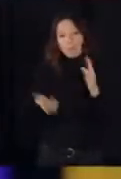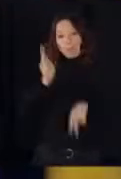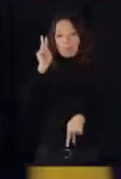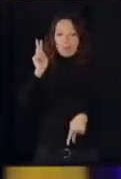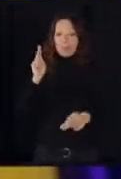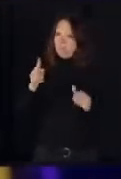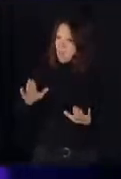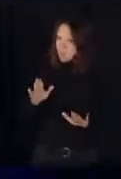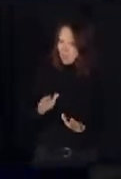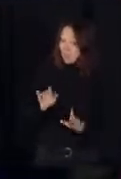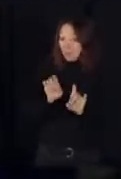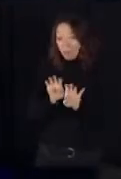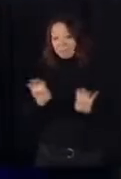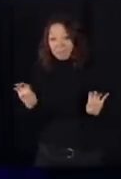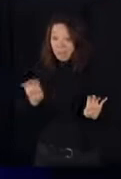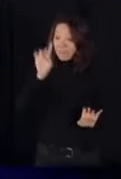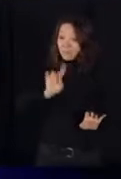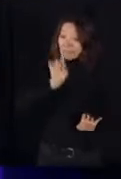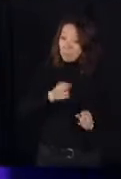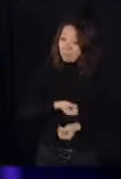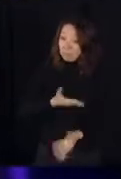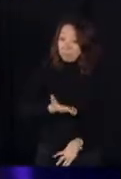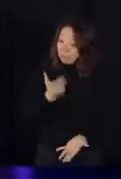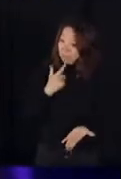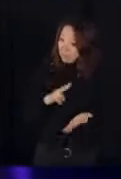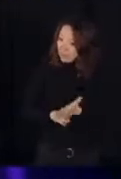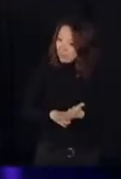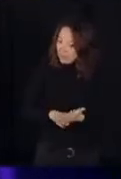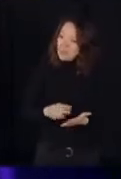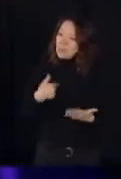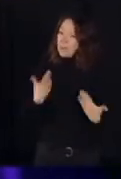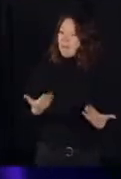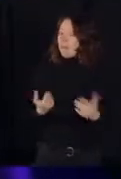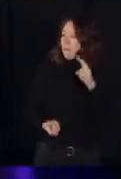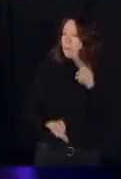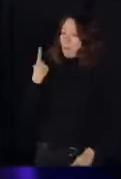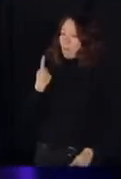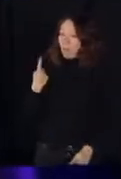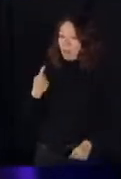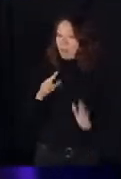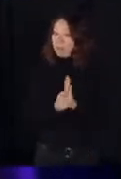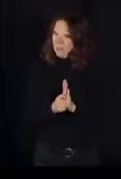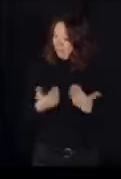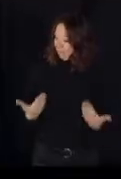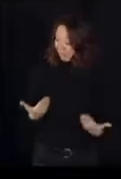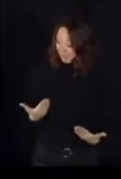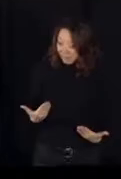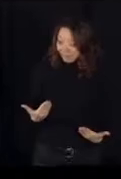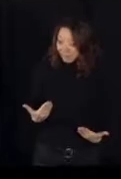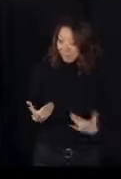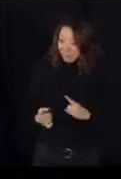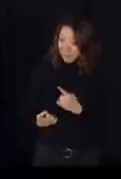cette parole des femmes qui s'expriment en authenticité, elle nous semblait assez décisive dans ce moment de notre histoire. Merci